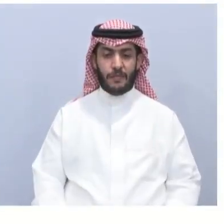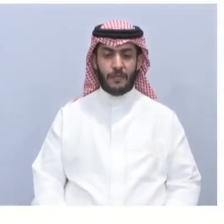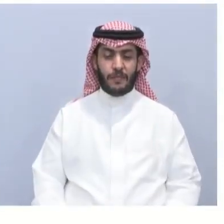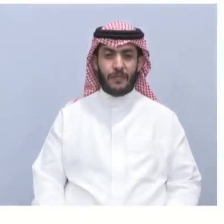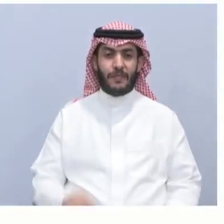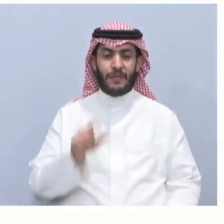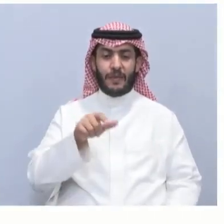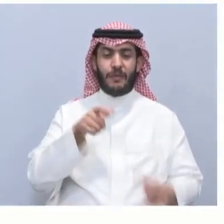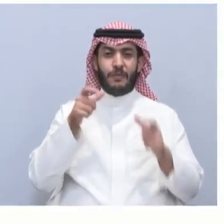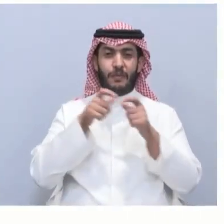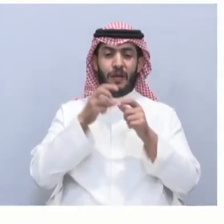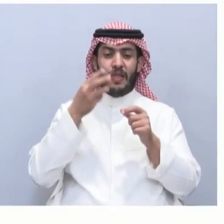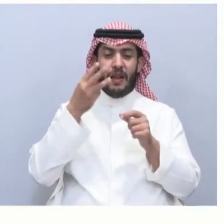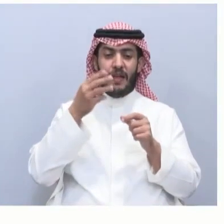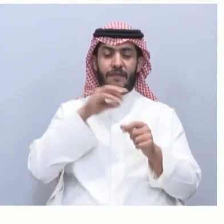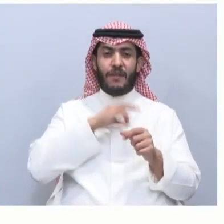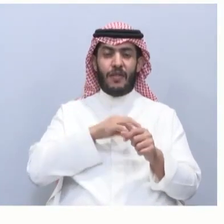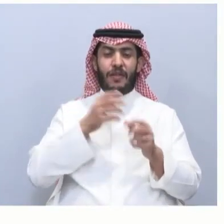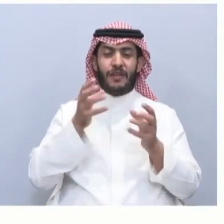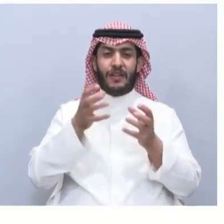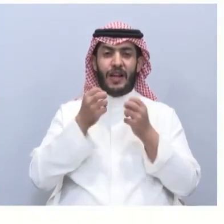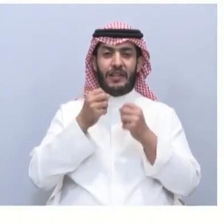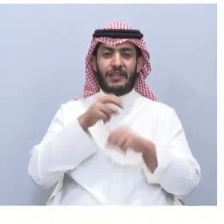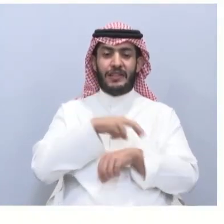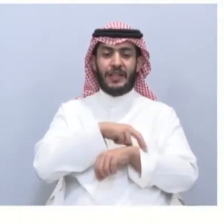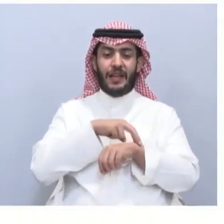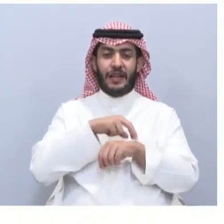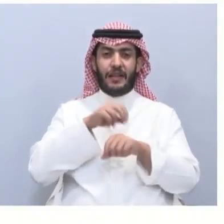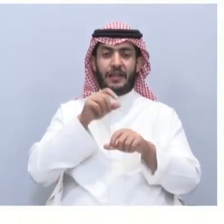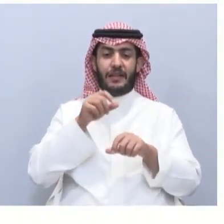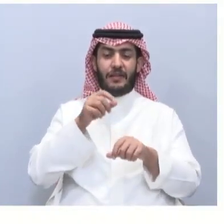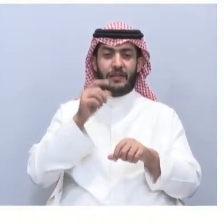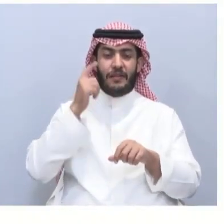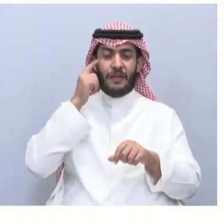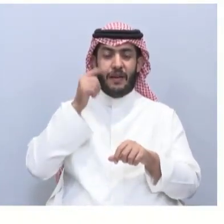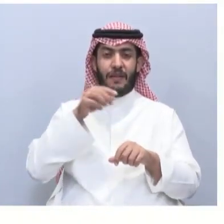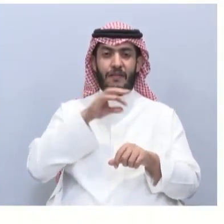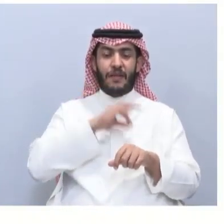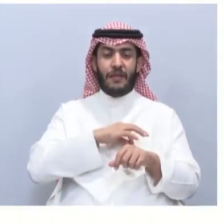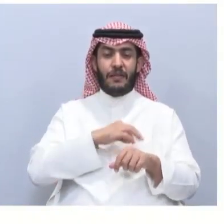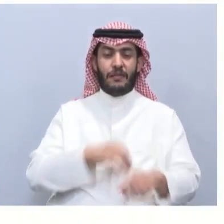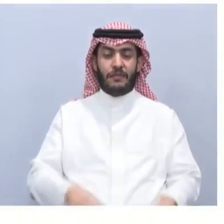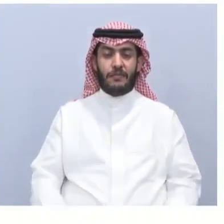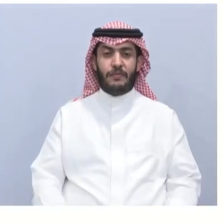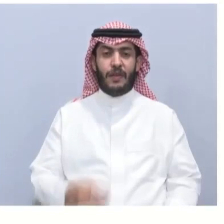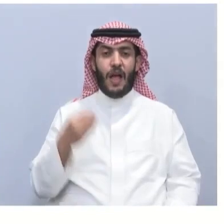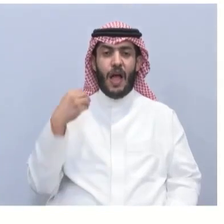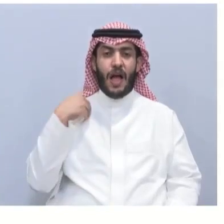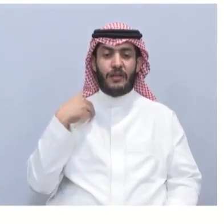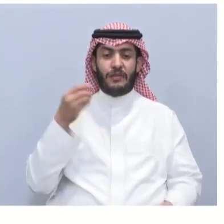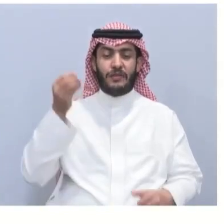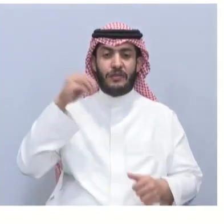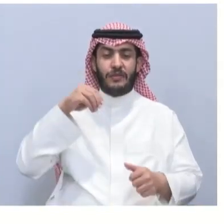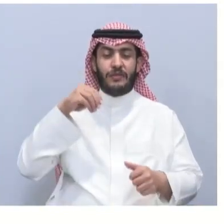استنبطوا مع مجموعه ثلاثا من فوائد اخراج الزكاه المستحقها عرفنا هذه الفوائد الاجر من الله